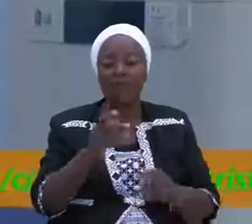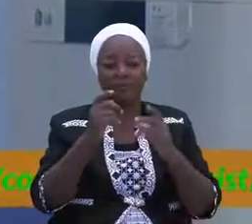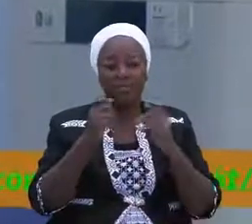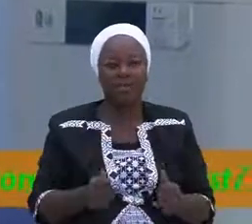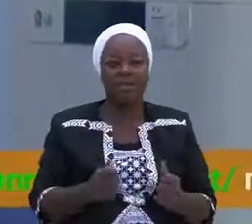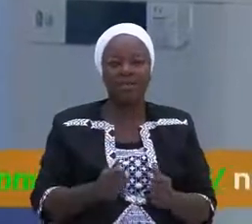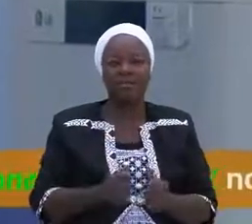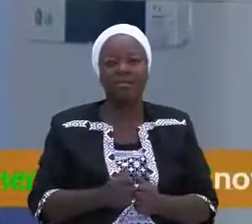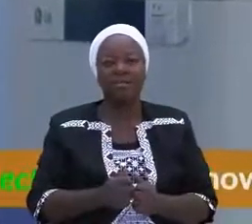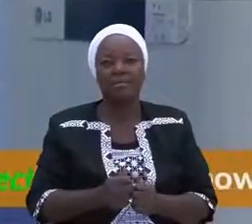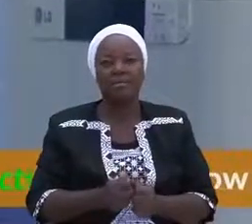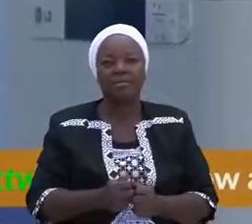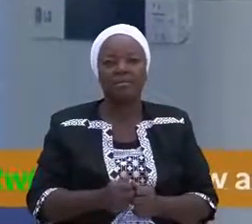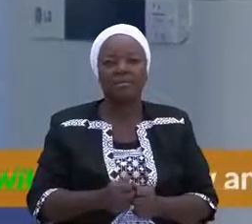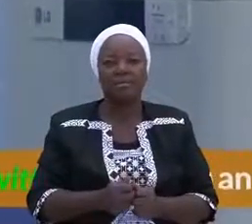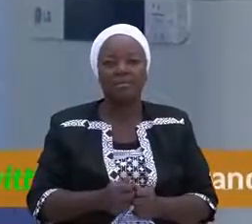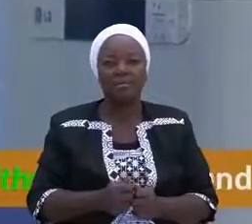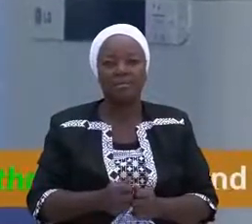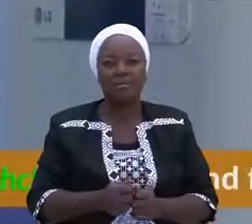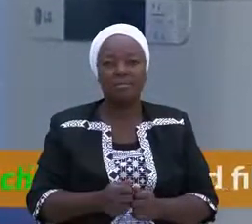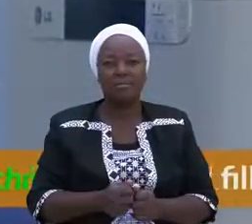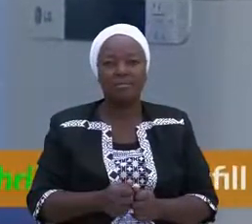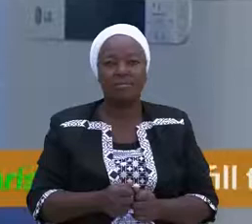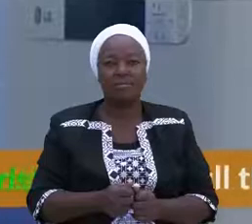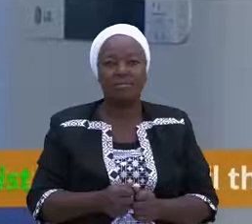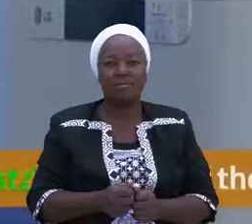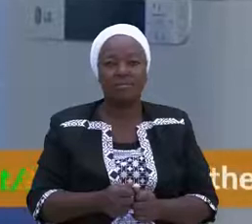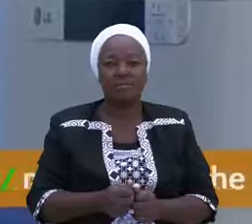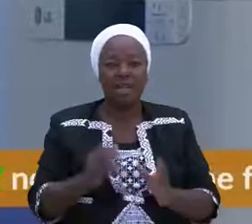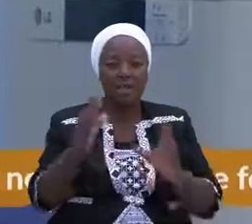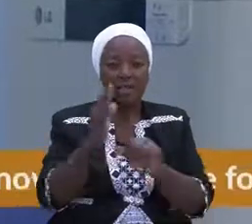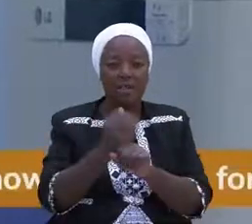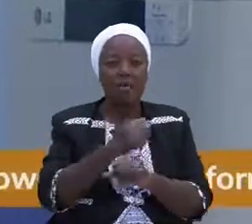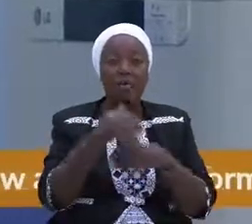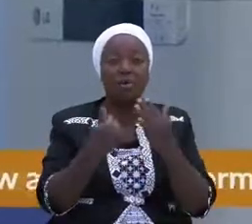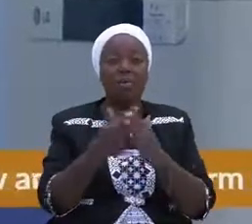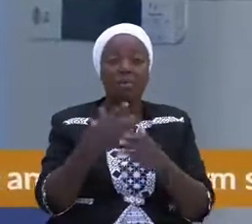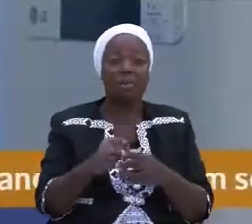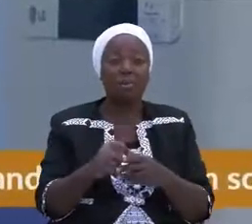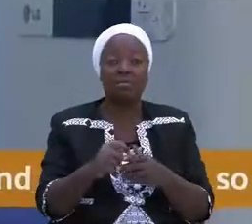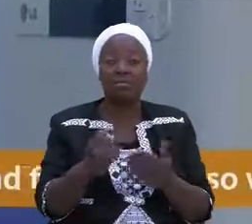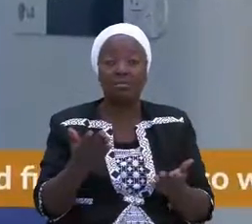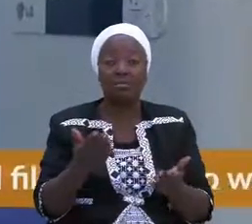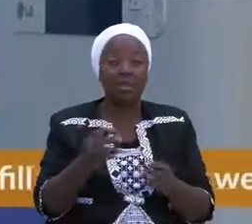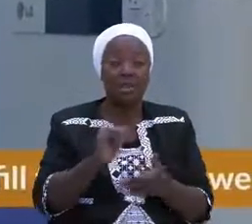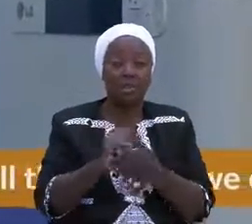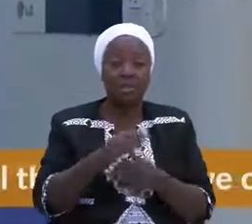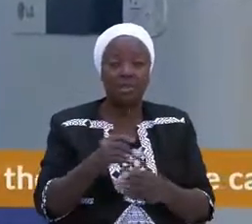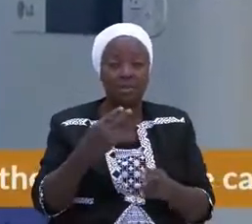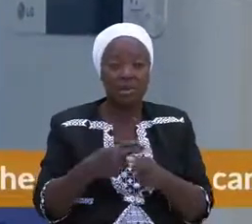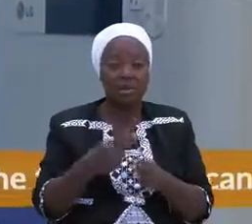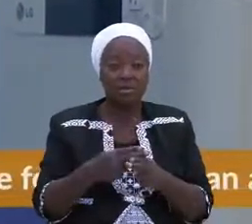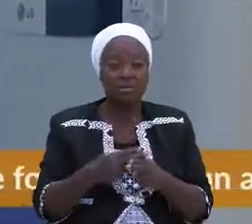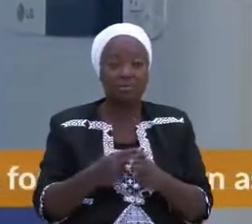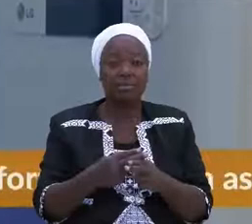dans tous les lieux où nous sommes, dans les églises, ou bien sur un terrain de croisade, occupons-nous rapidement